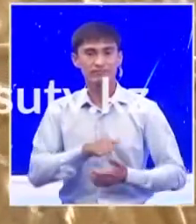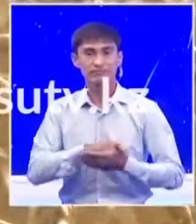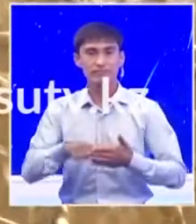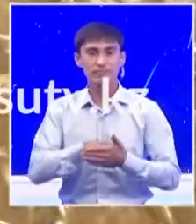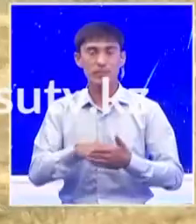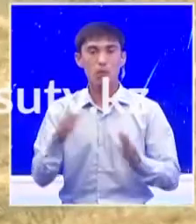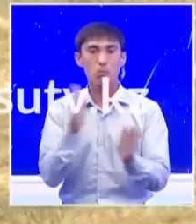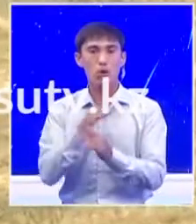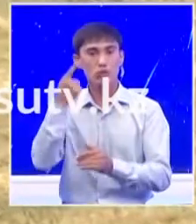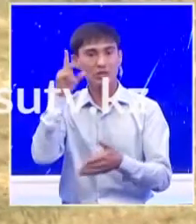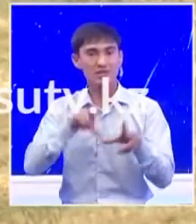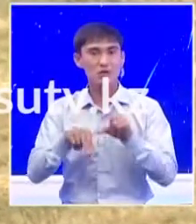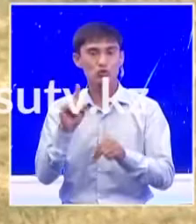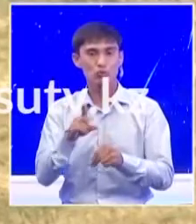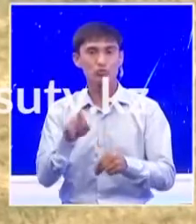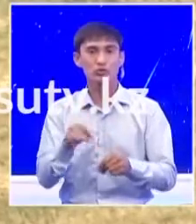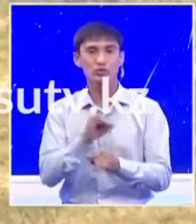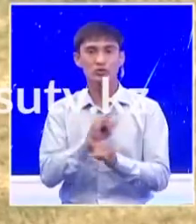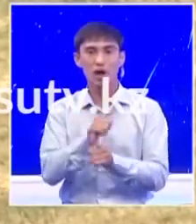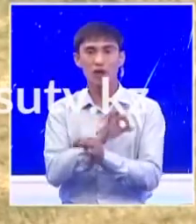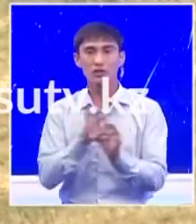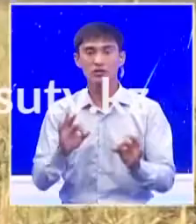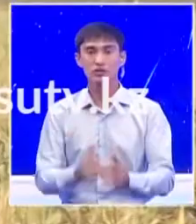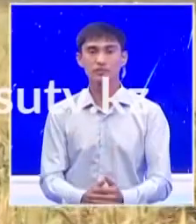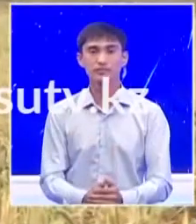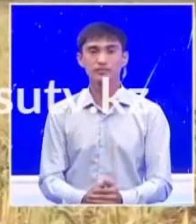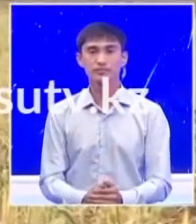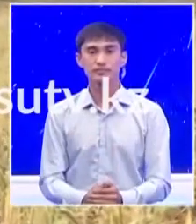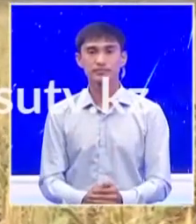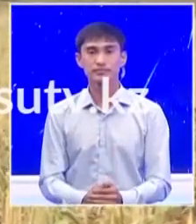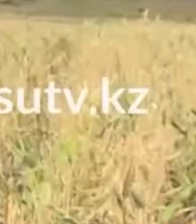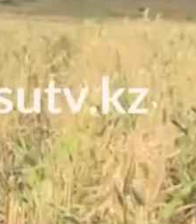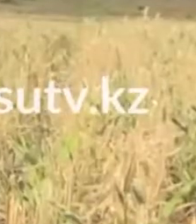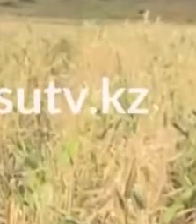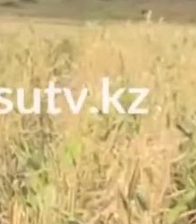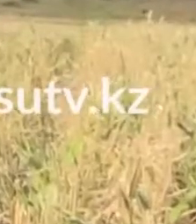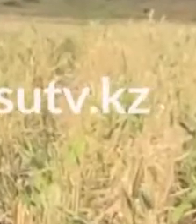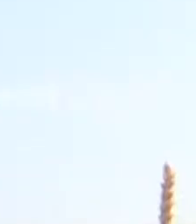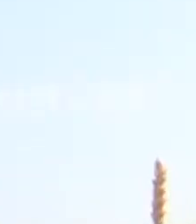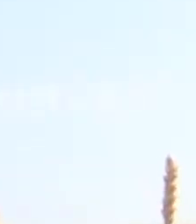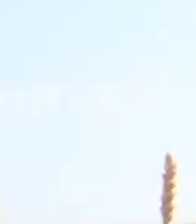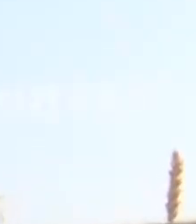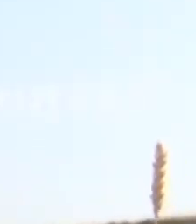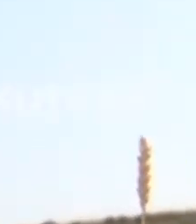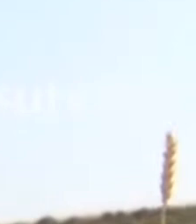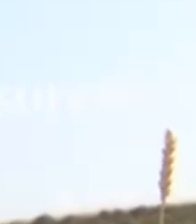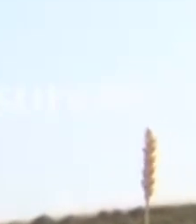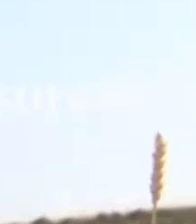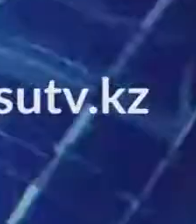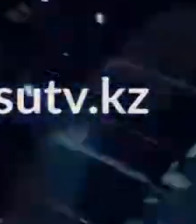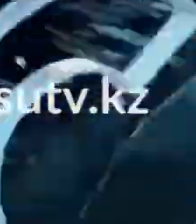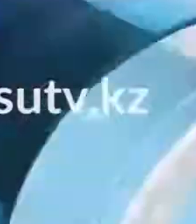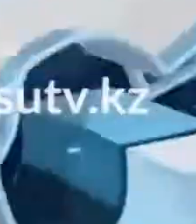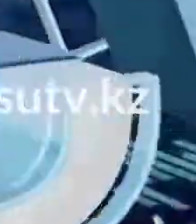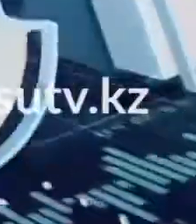погода в ближайшее время не преподнесет им очередных нежеланных сюрпризов. Адина Смагулова, Йолум Сансызбаева, телеканал ЖТСУ.